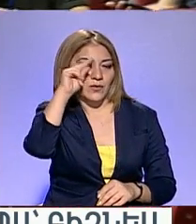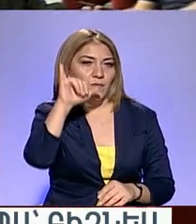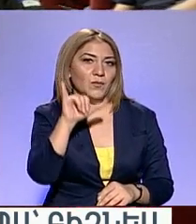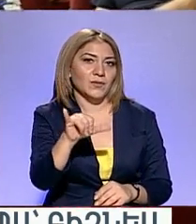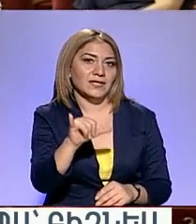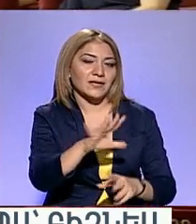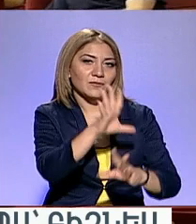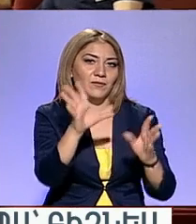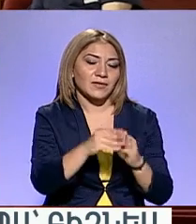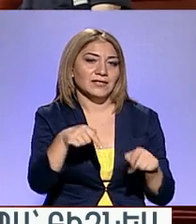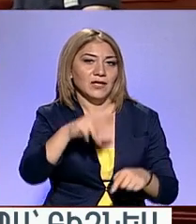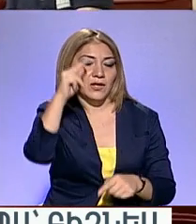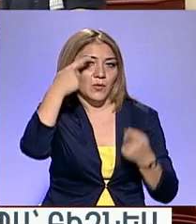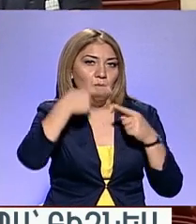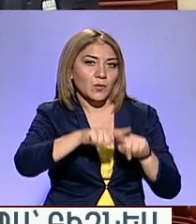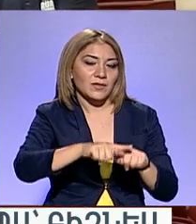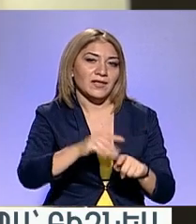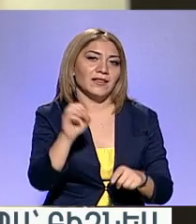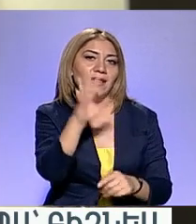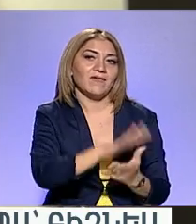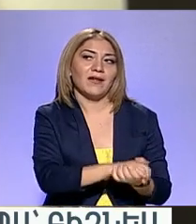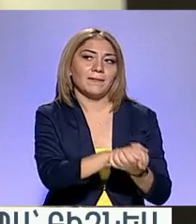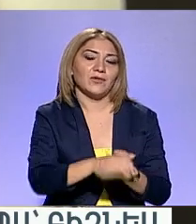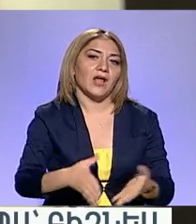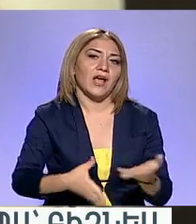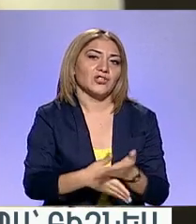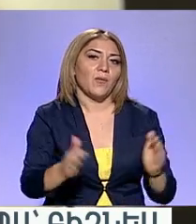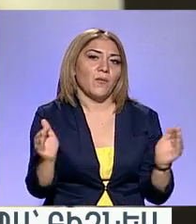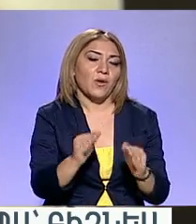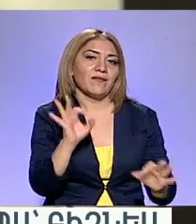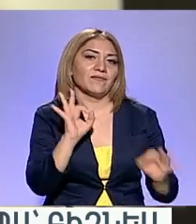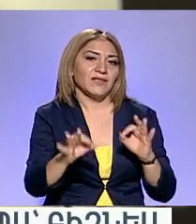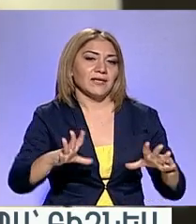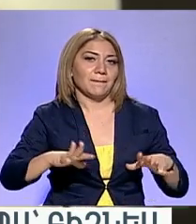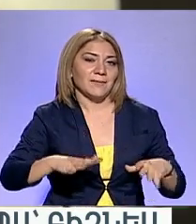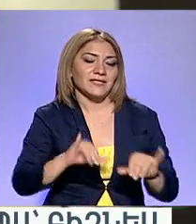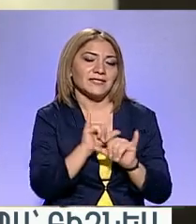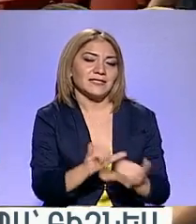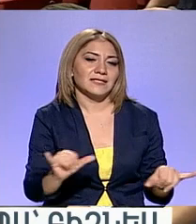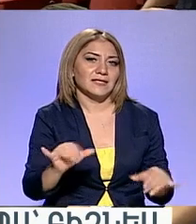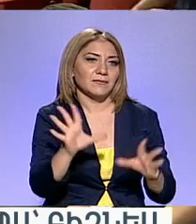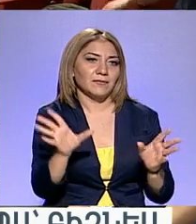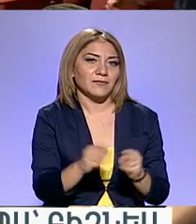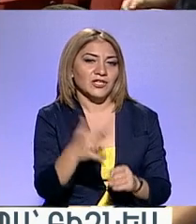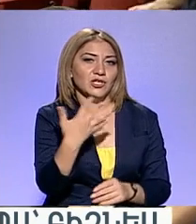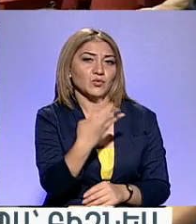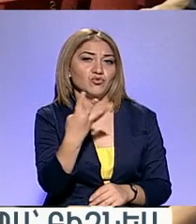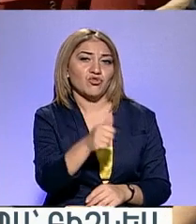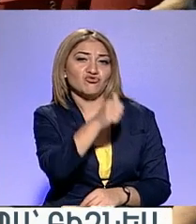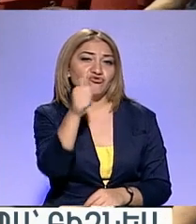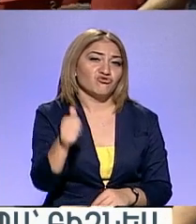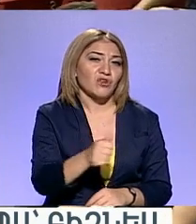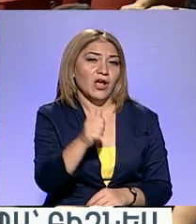բուհերը համագործակցում են Եվրամիության աջակցություն փոքր և միջին ձեռնարկատիրության զարգացմանը Հայաստանում ծրագրի հետ։ 54 ժամ